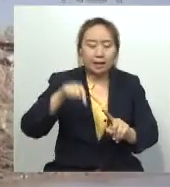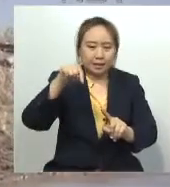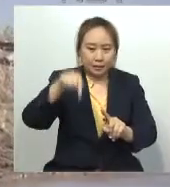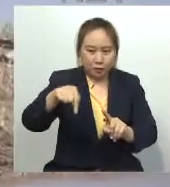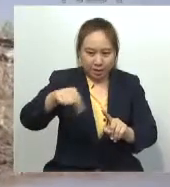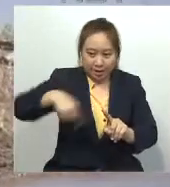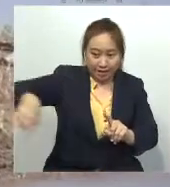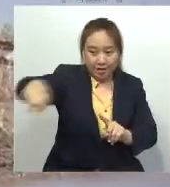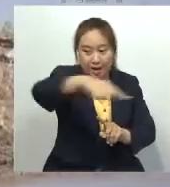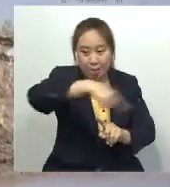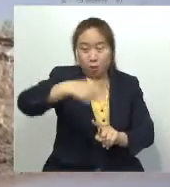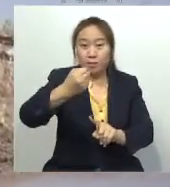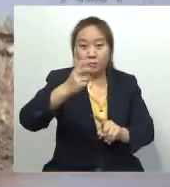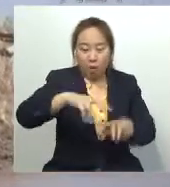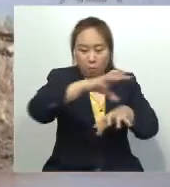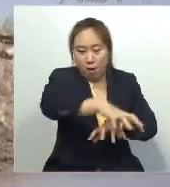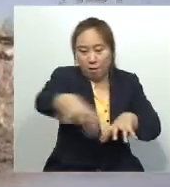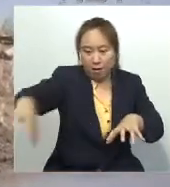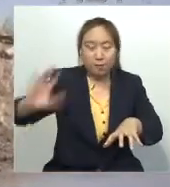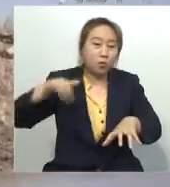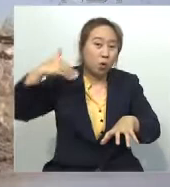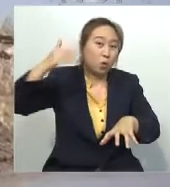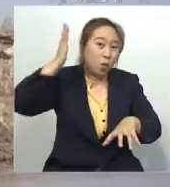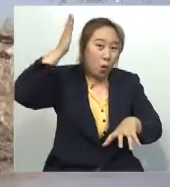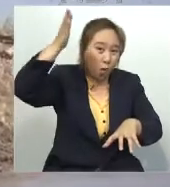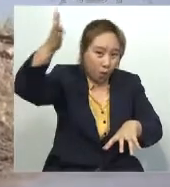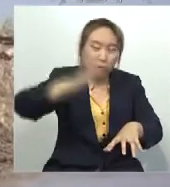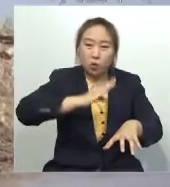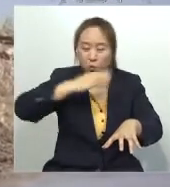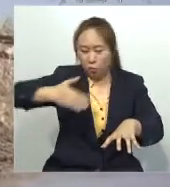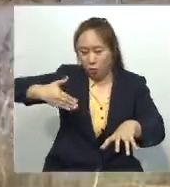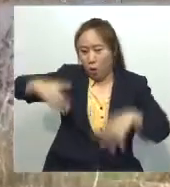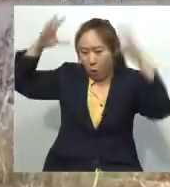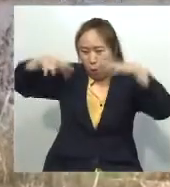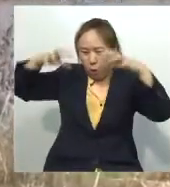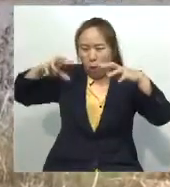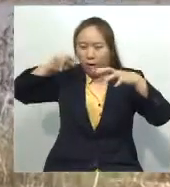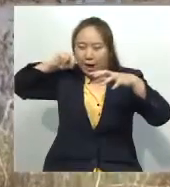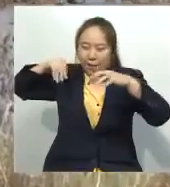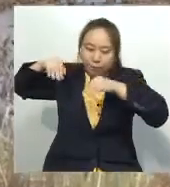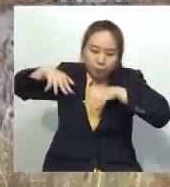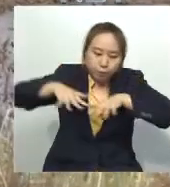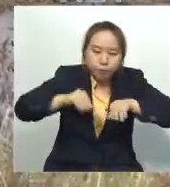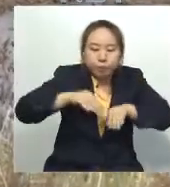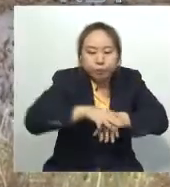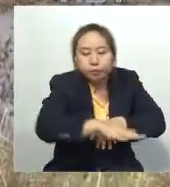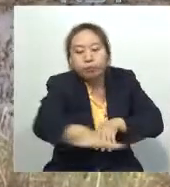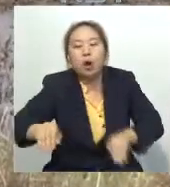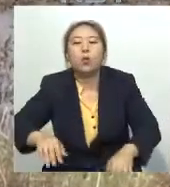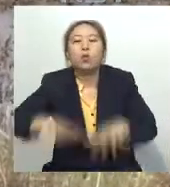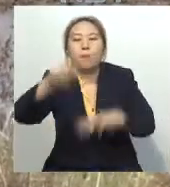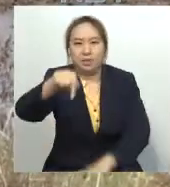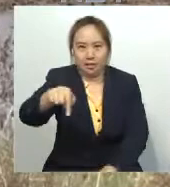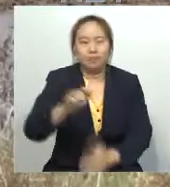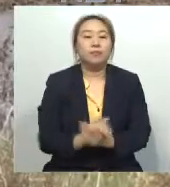ที่ทั้ง12ทุ่งเป็นพื้นที่รับน้ำหากถึงช่วงฤดูน้ำหลากนะครับวันนี้ผมได้มีโอกาสคุยกับท